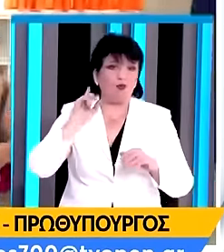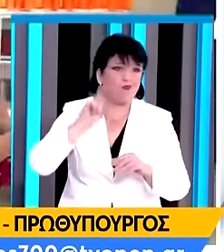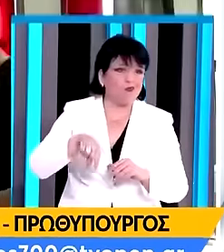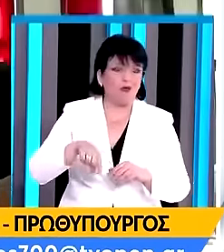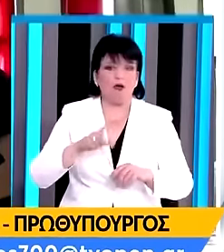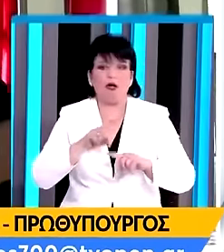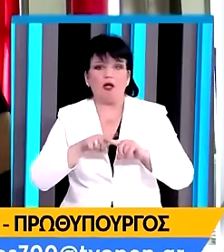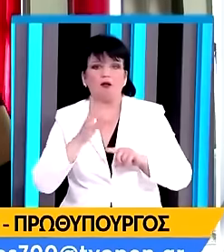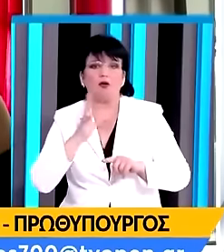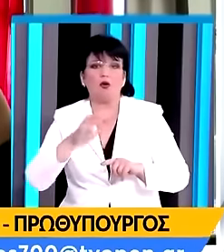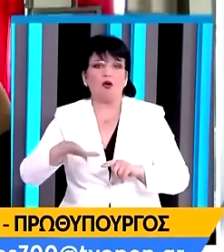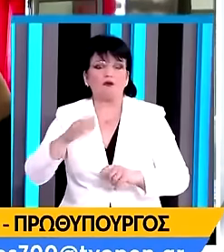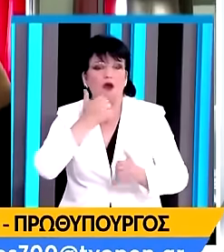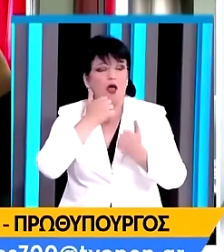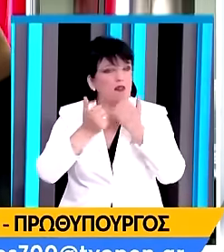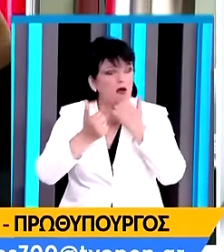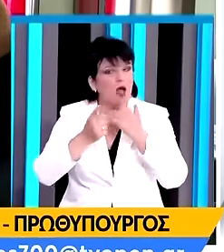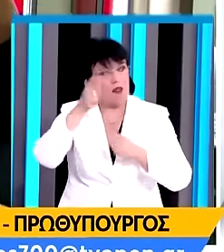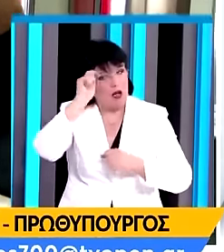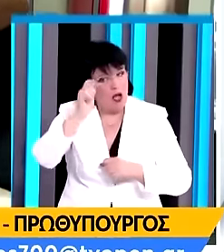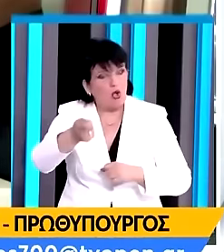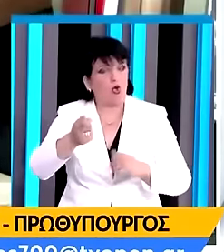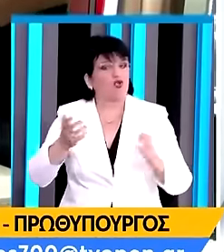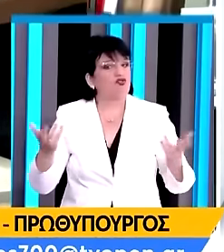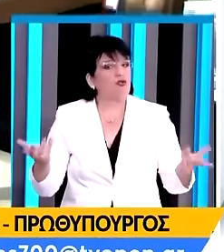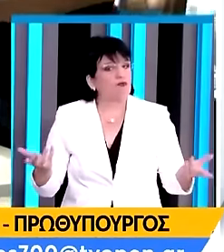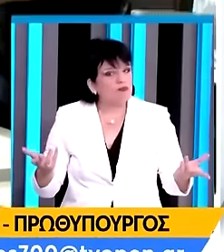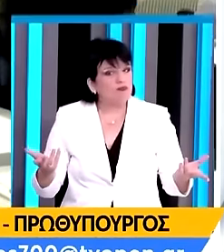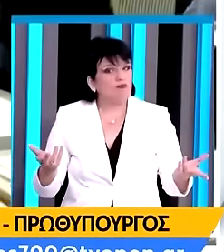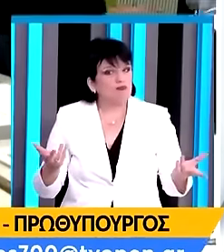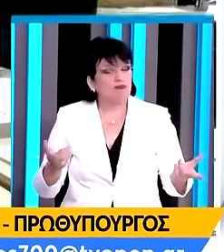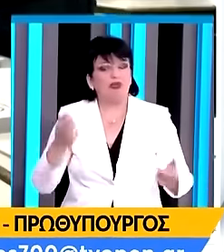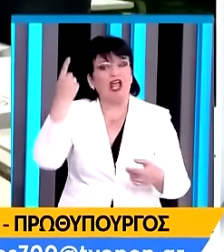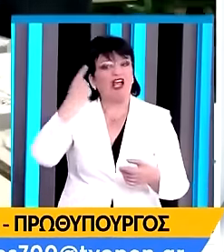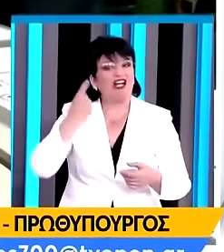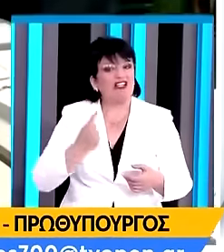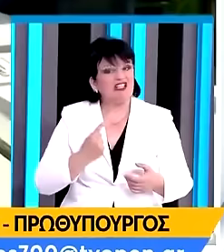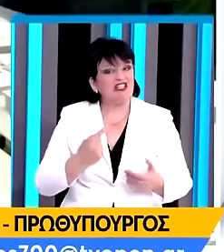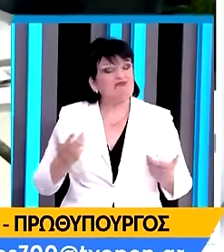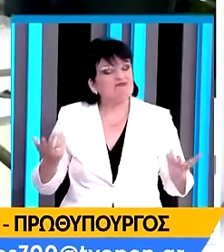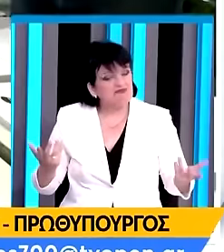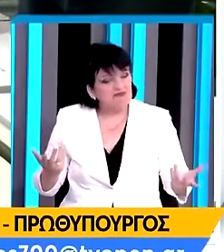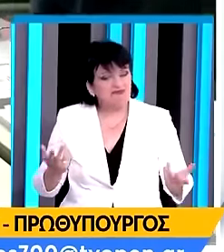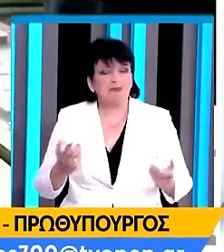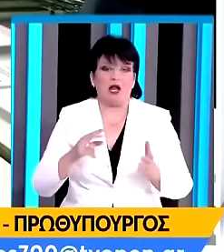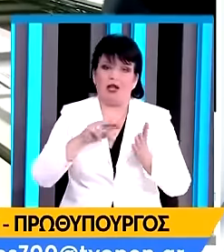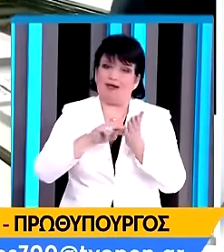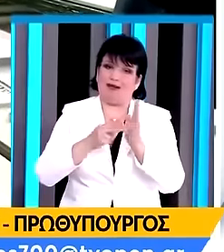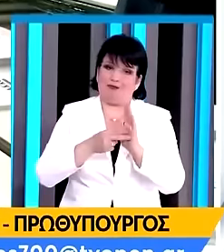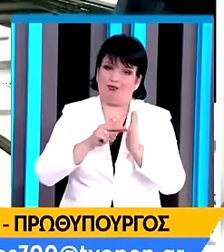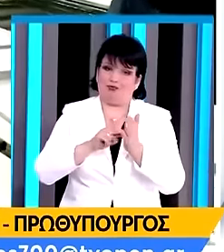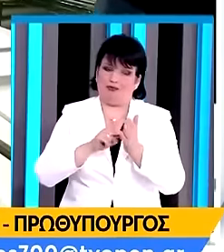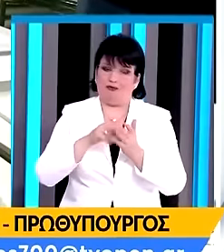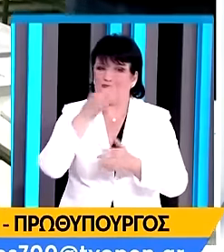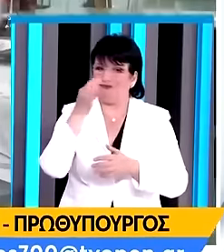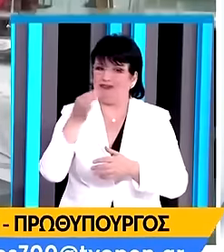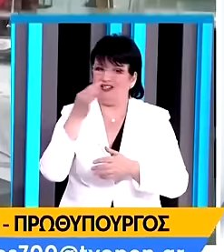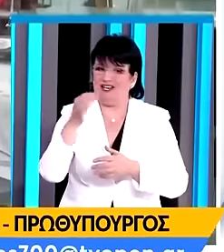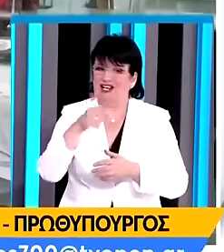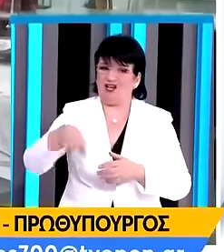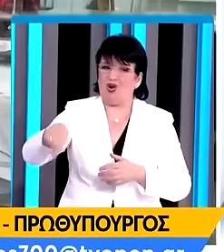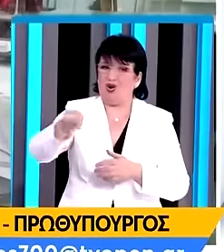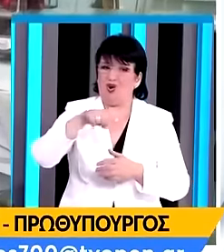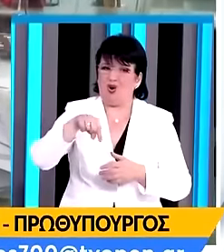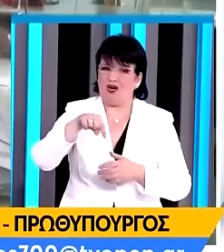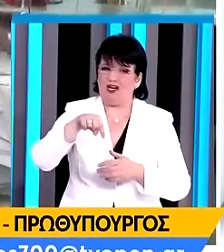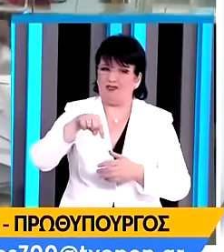ούτε ότι δεν αναγνωρίζω τα λάθη μου, ούτε ότι δεν κάνω την αυτοκριτική μου. Άρα, ας είναι λίγο προσεκτικοί αυτοί οι οποίοι, εν πάση